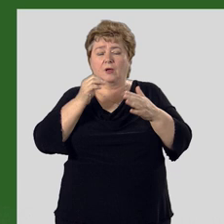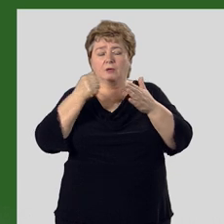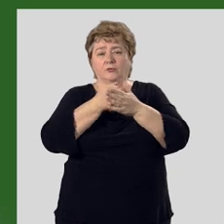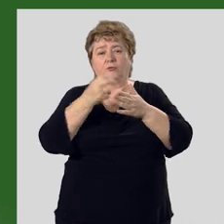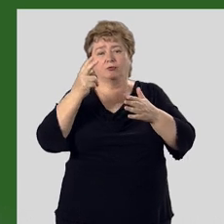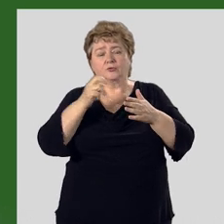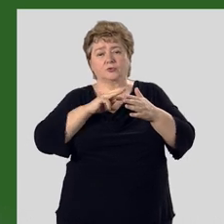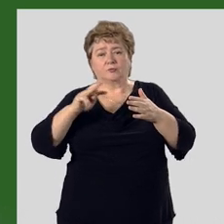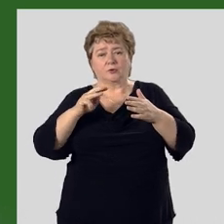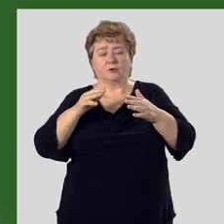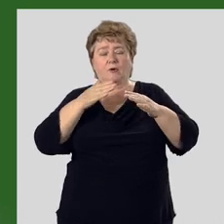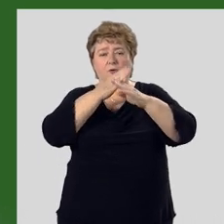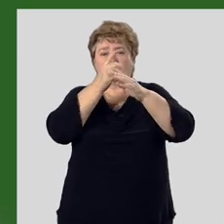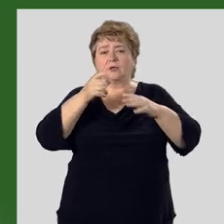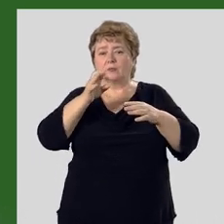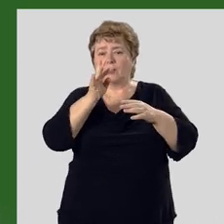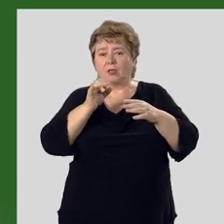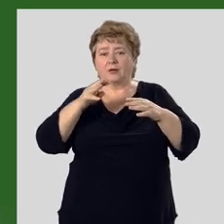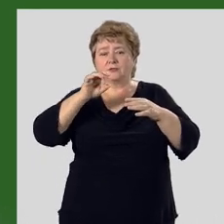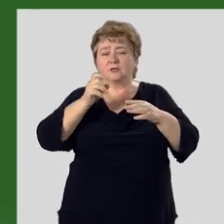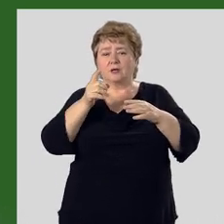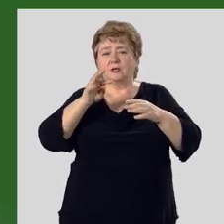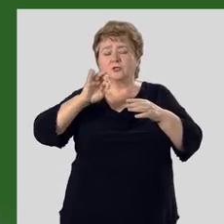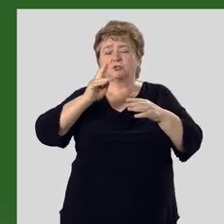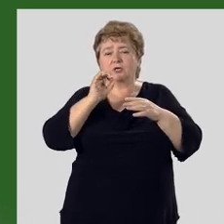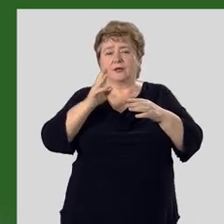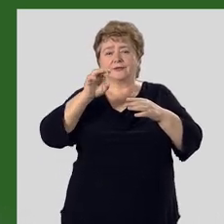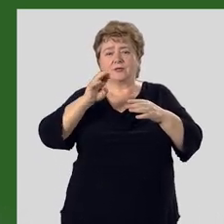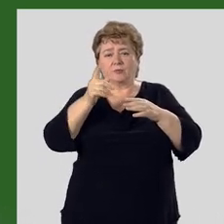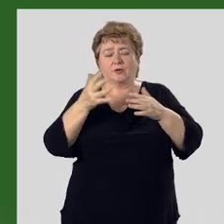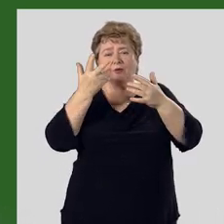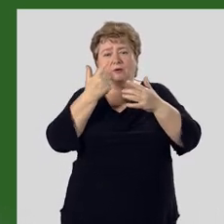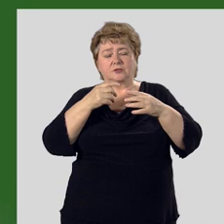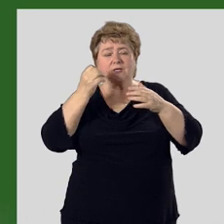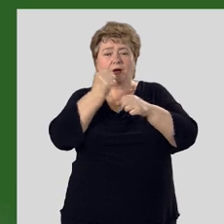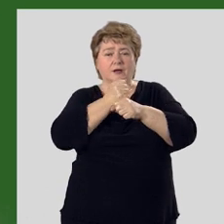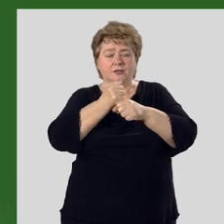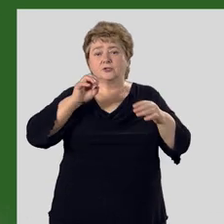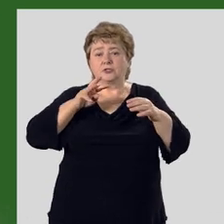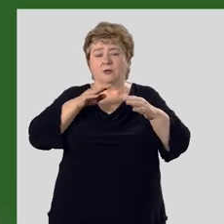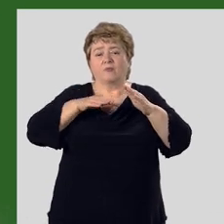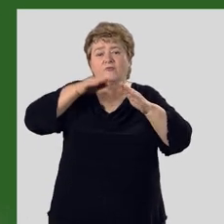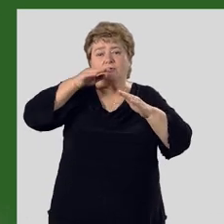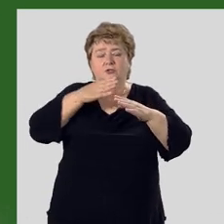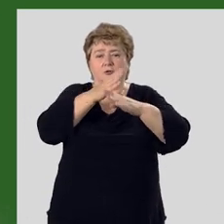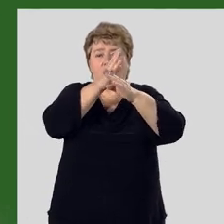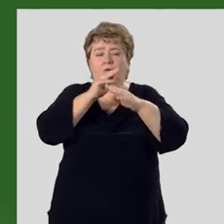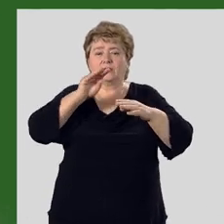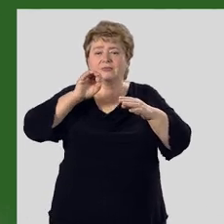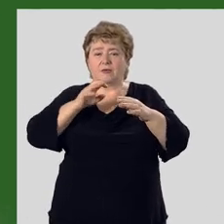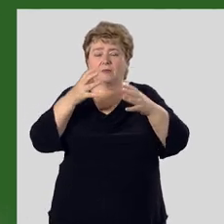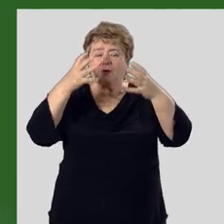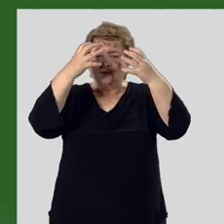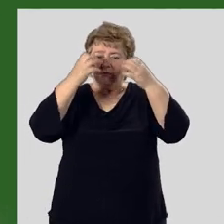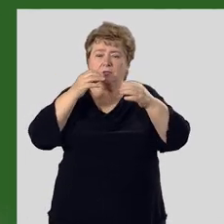200 метров. Горы Гималаи и Тянь-Шань, Тибет, окрашены коричневым. Чем выше горы, тем